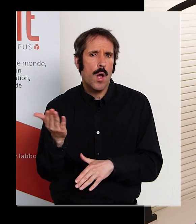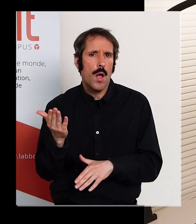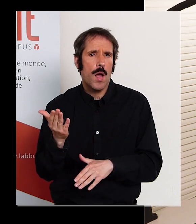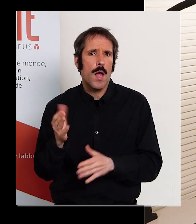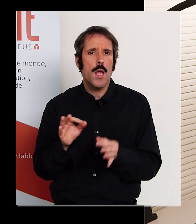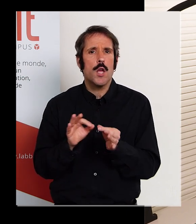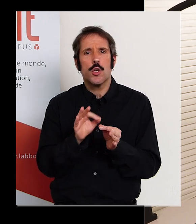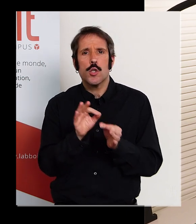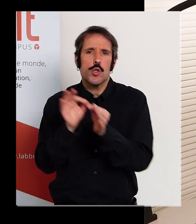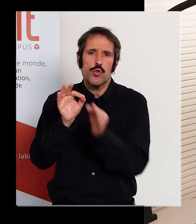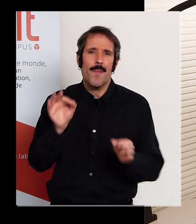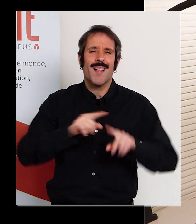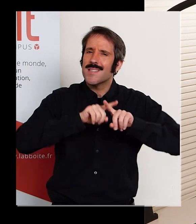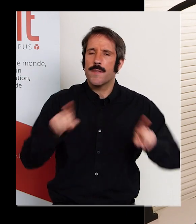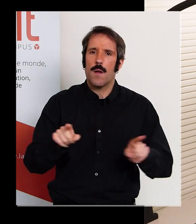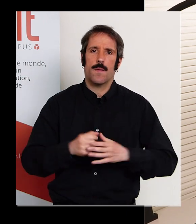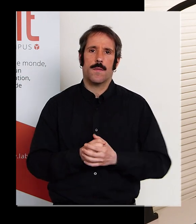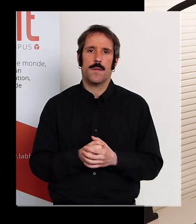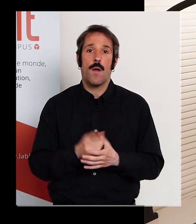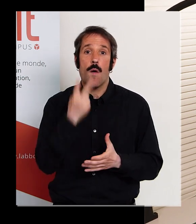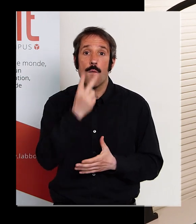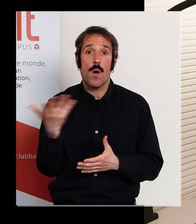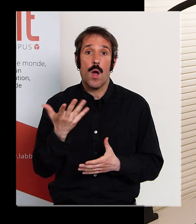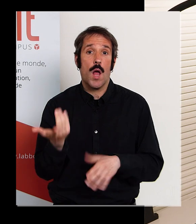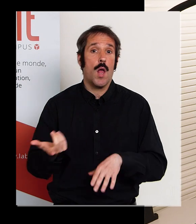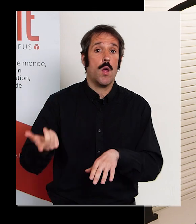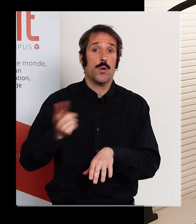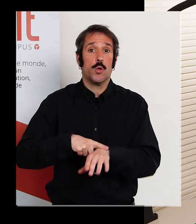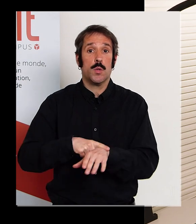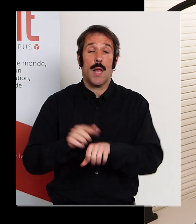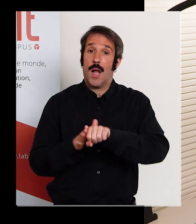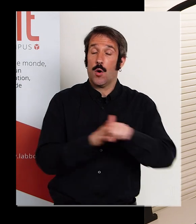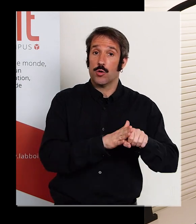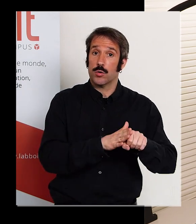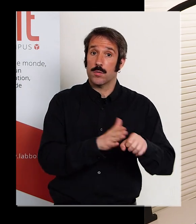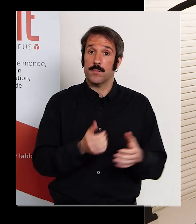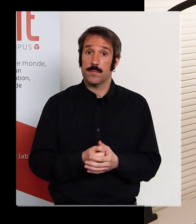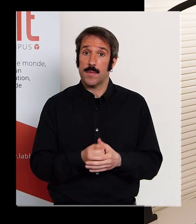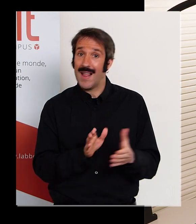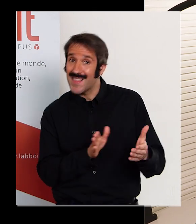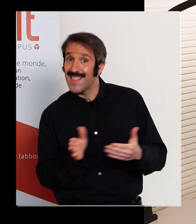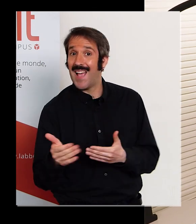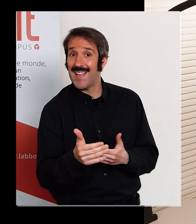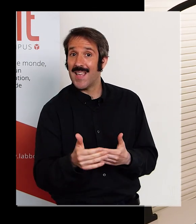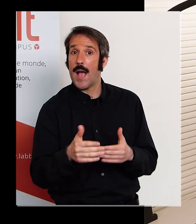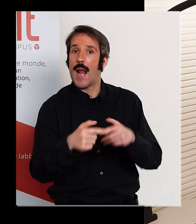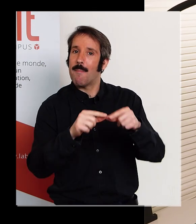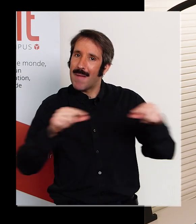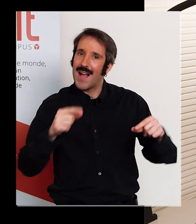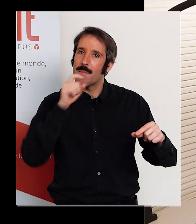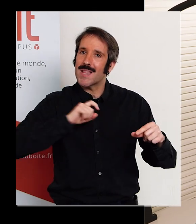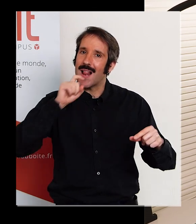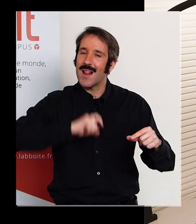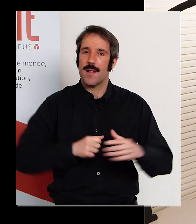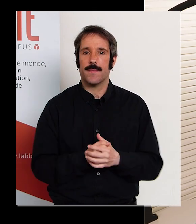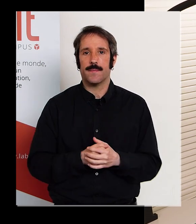montré, là nous aurons un chemin différent des boucleurs inférieurs. Vous pouvez voir qu'il faut tout de suite passer à gauche en passant derrière